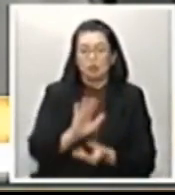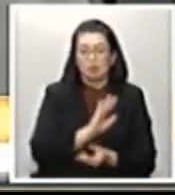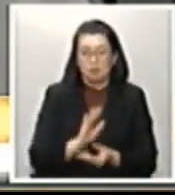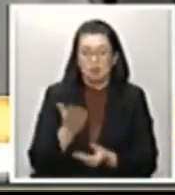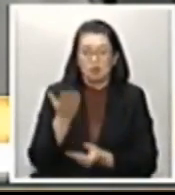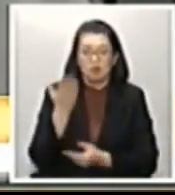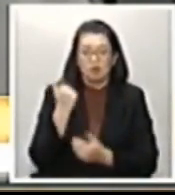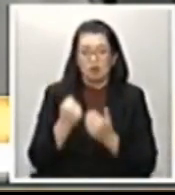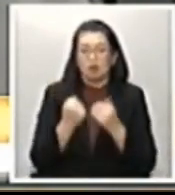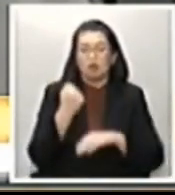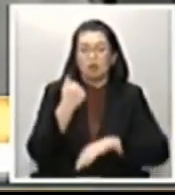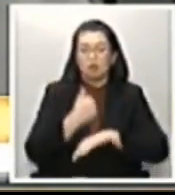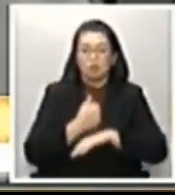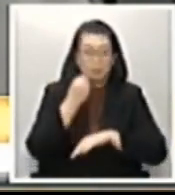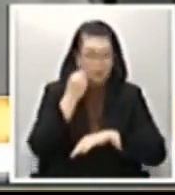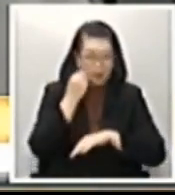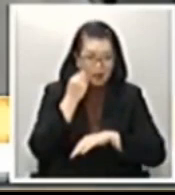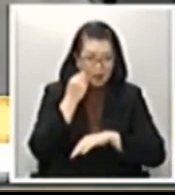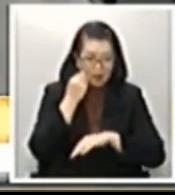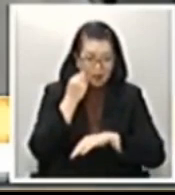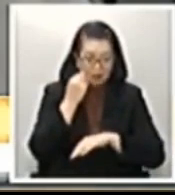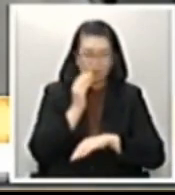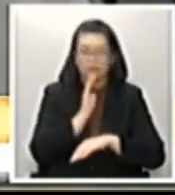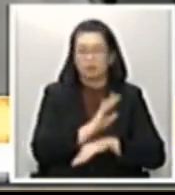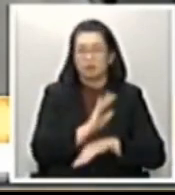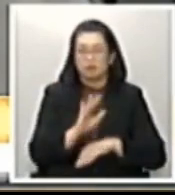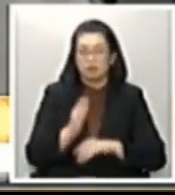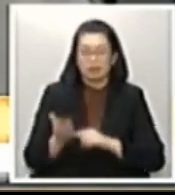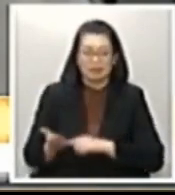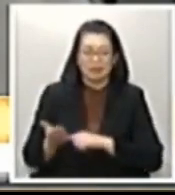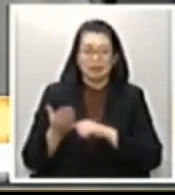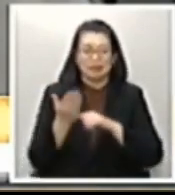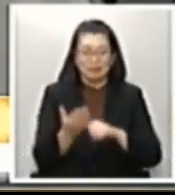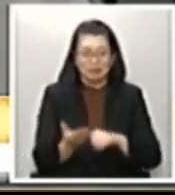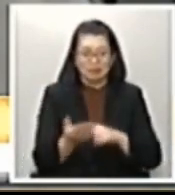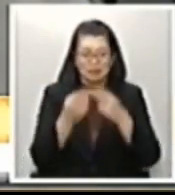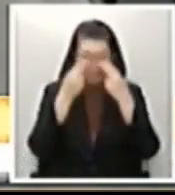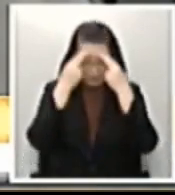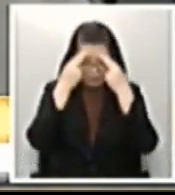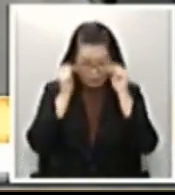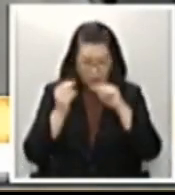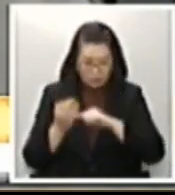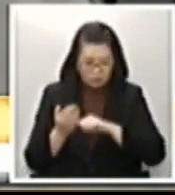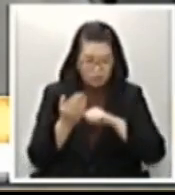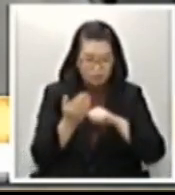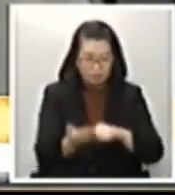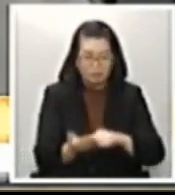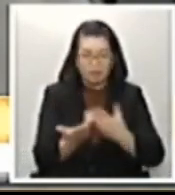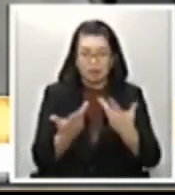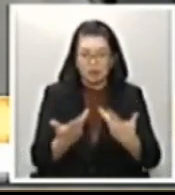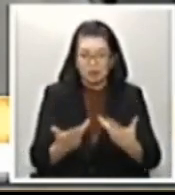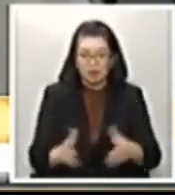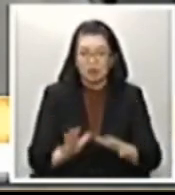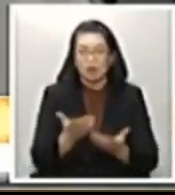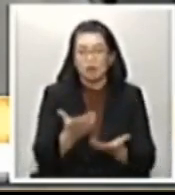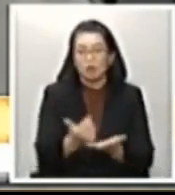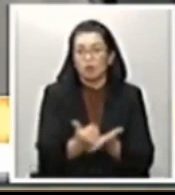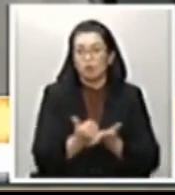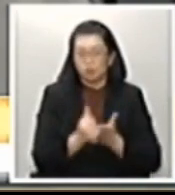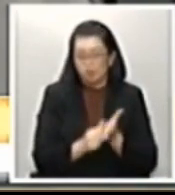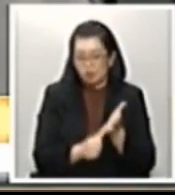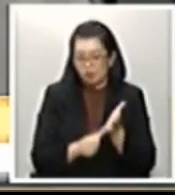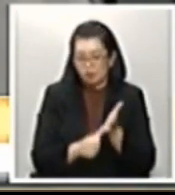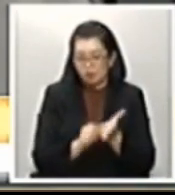านประภัยหนวลละอองนะครับได้ยื่นเรื่องต่อนายกรัฐมนตรีเพื่อที่จะให้รีบด